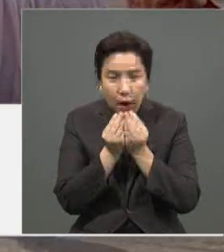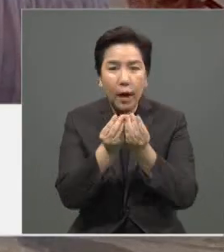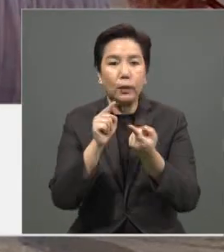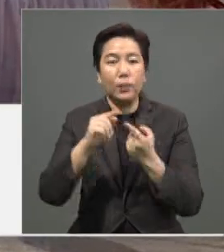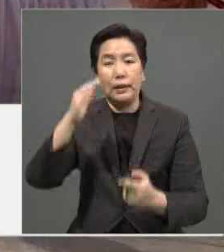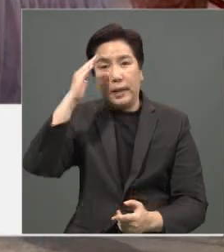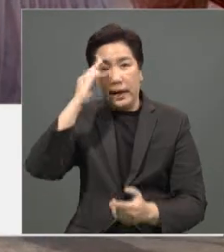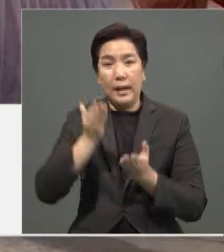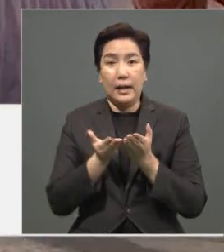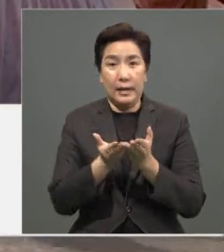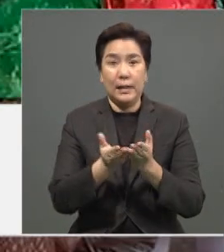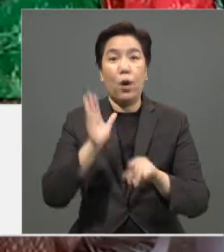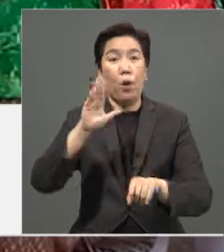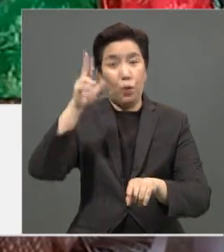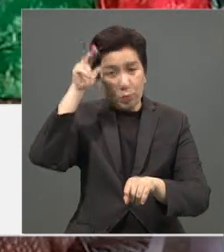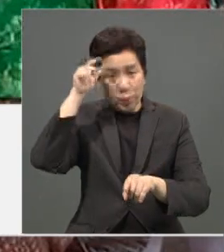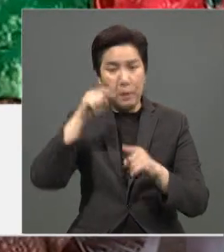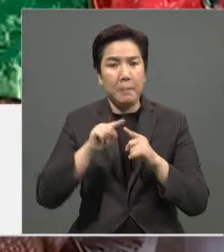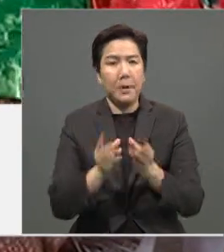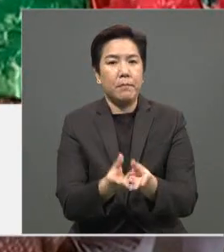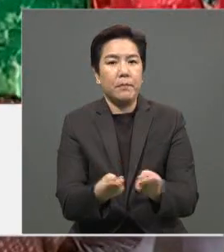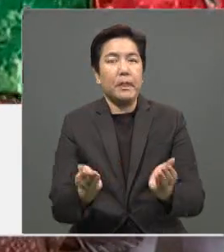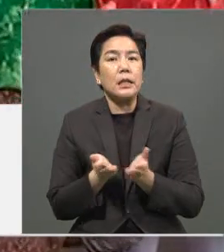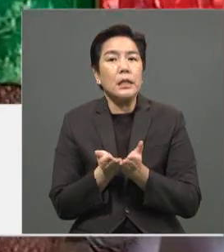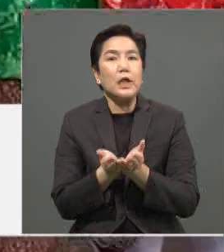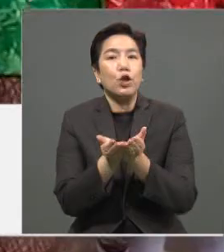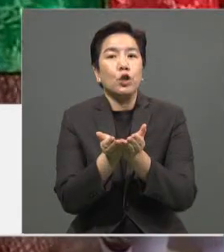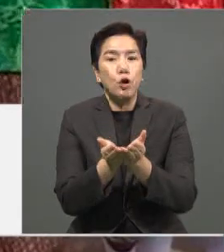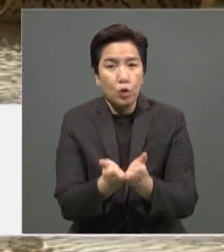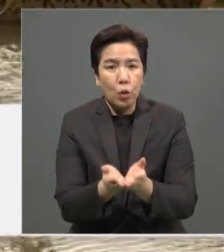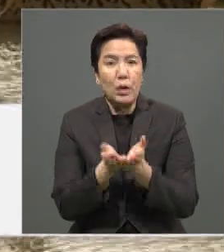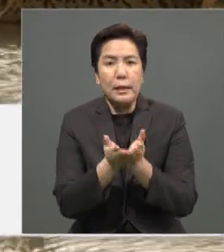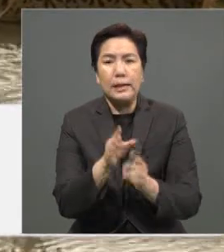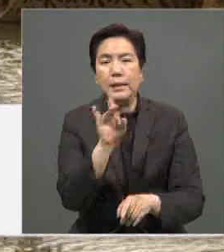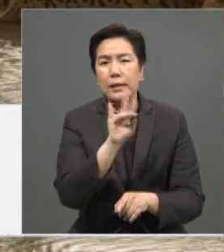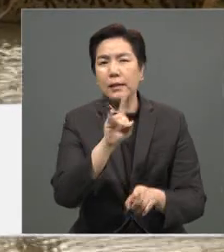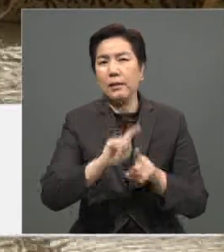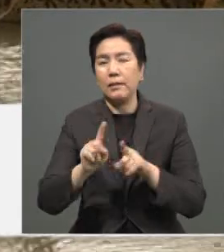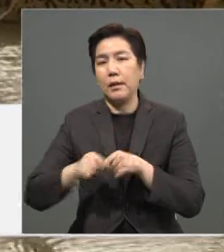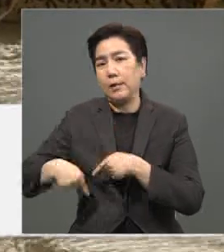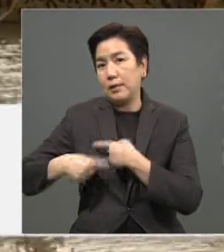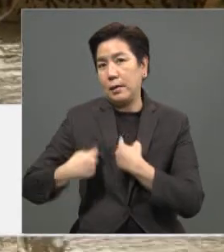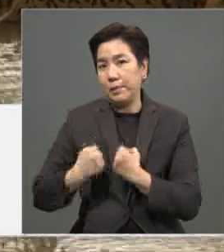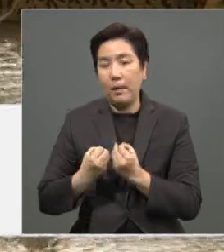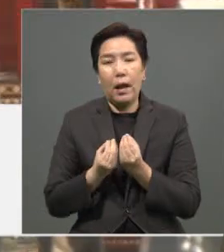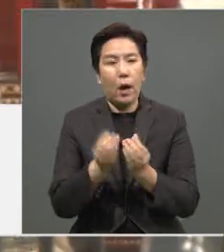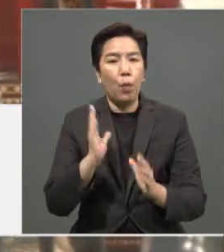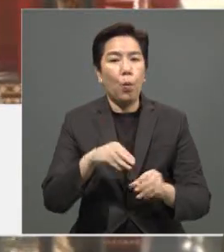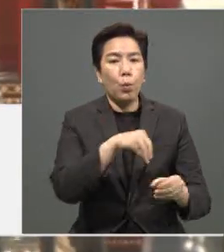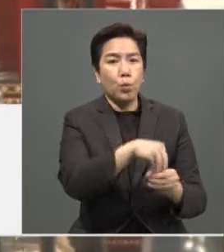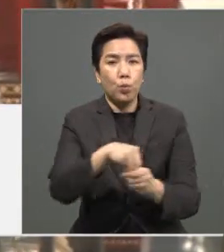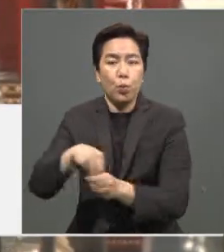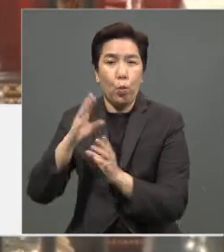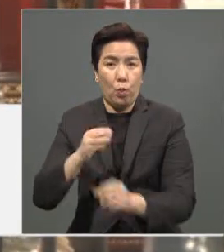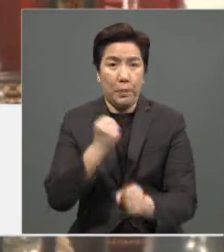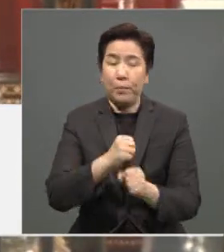รีกรมอู่ทหารเรือซึ่งเป็นพื้นที่จอดเรือพระที่นั่งและเรือรูปสัตว์เพื่อเป็นขวัญกำลังใจให้แก่กำลังพลประจำเรือและเจ้